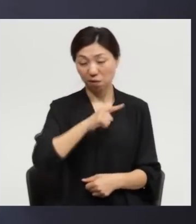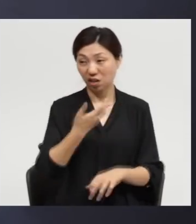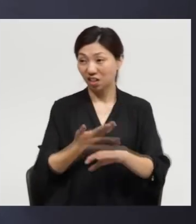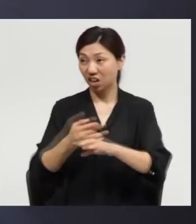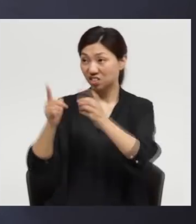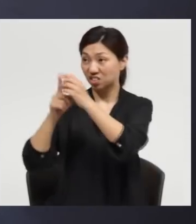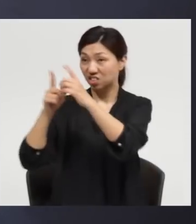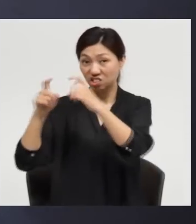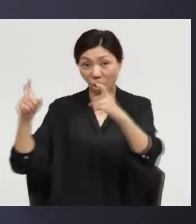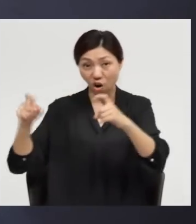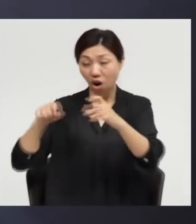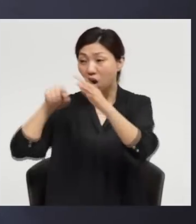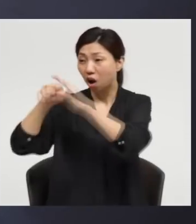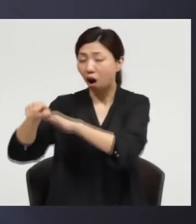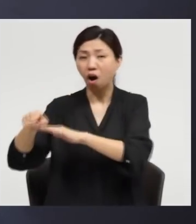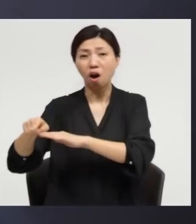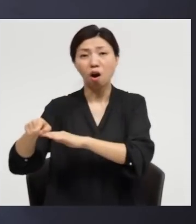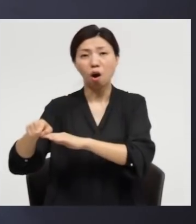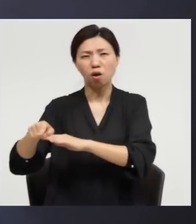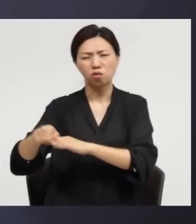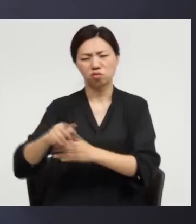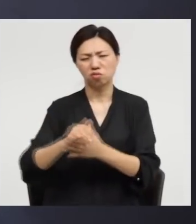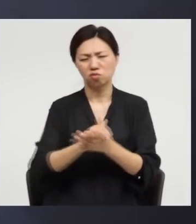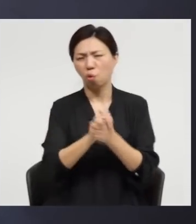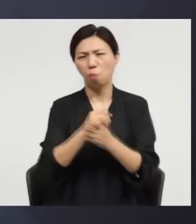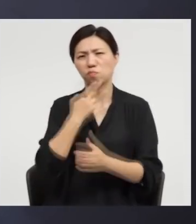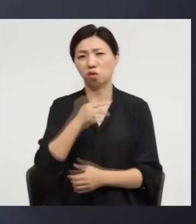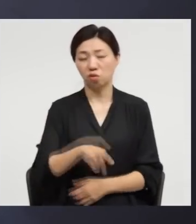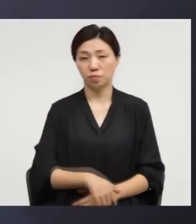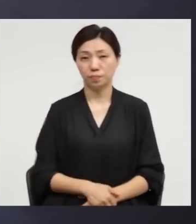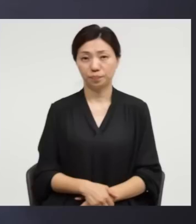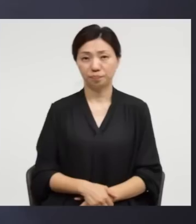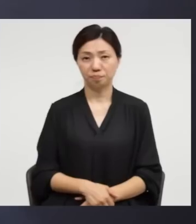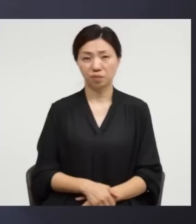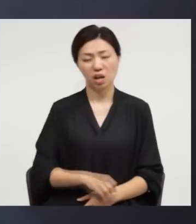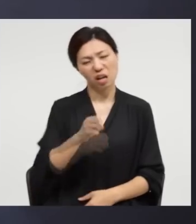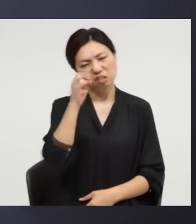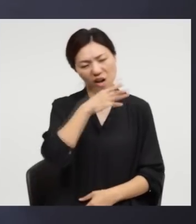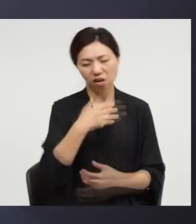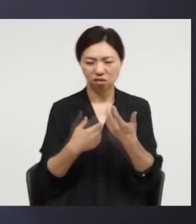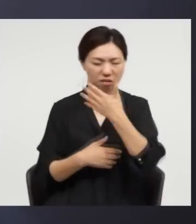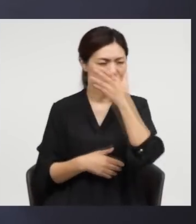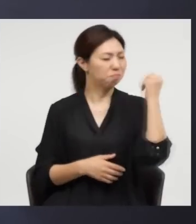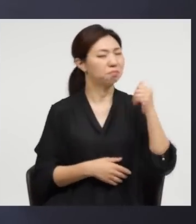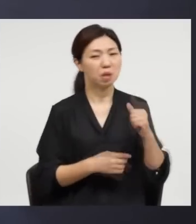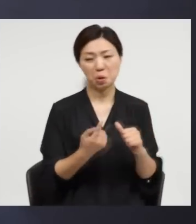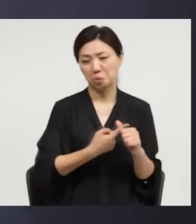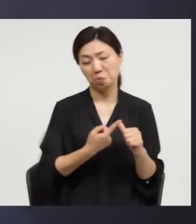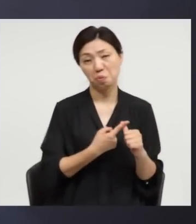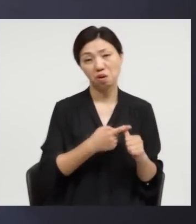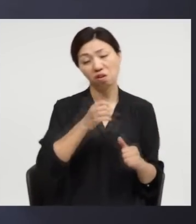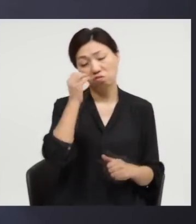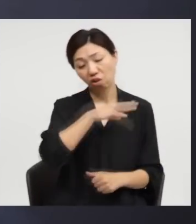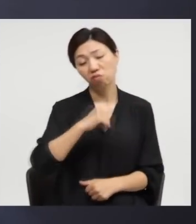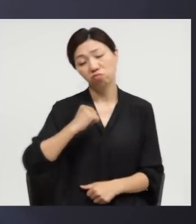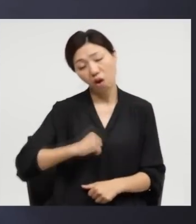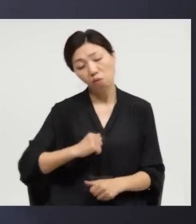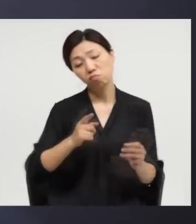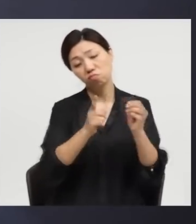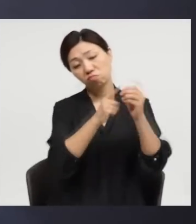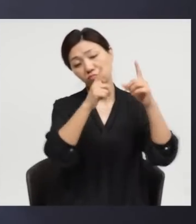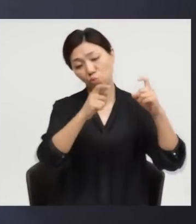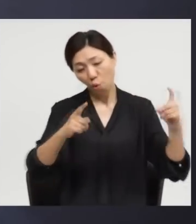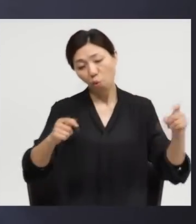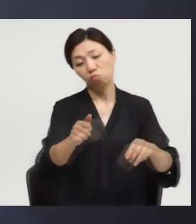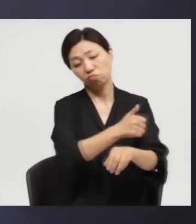냈으니까 죄 지은 건 아니야. 형편이 안 돼가 안 낸 거니까. 그러나 좀 냉대 좀 받고 외면 좀 당하고 그래도